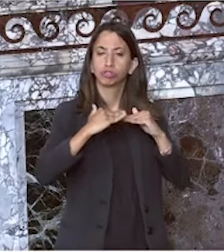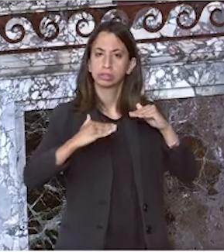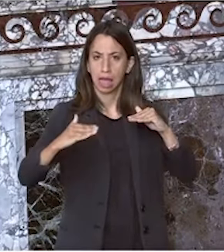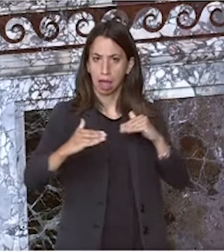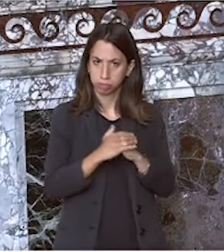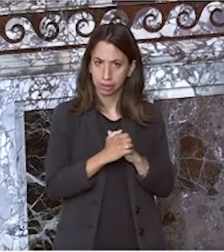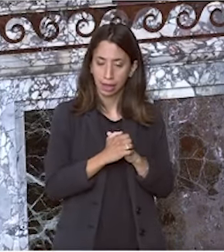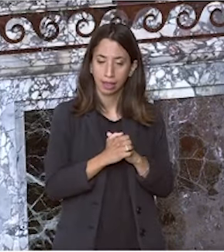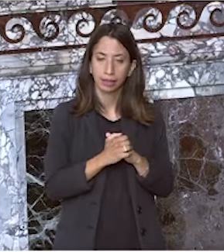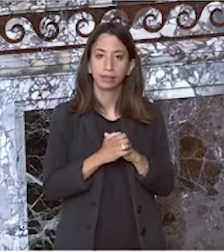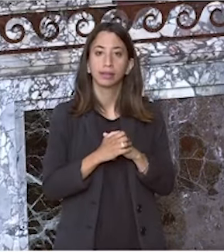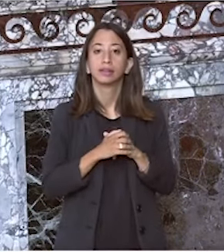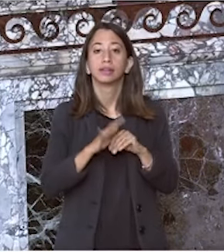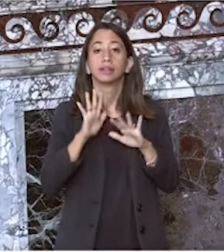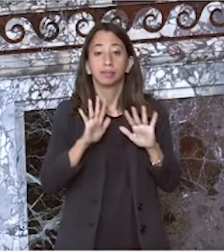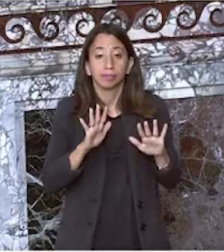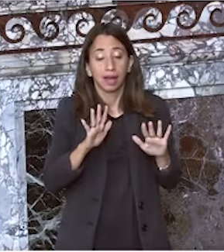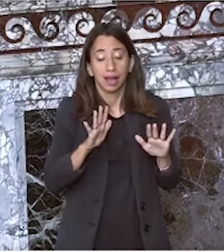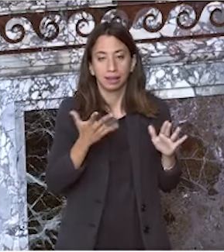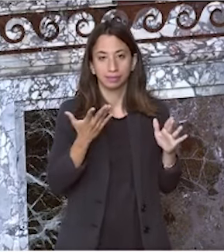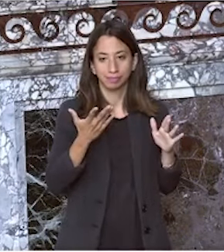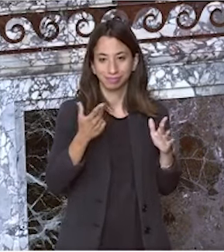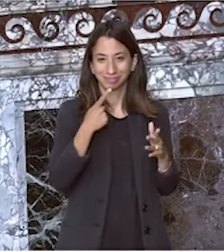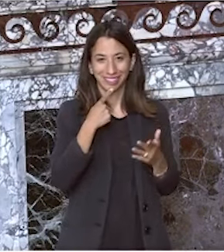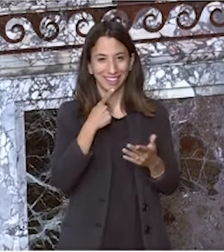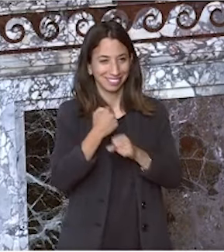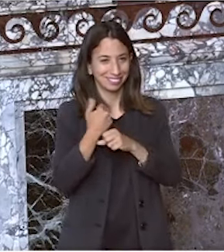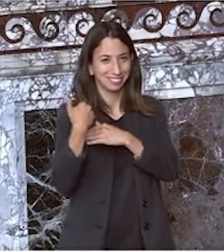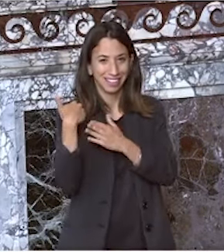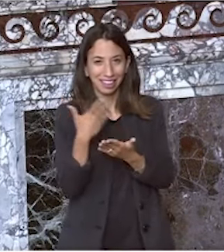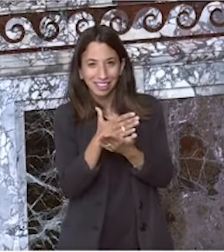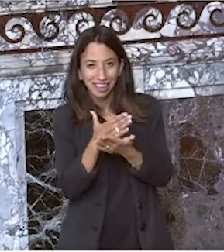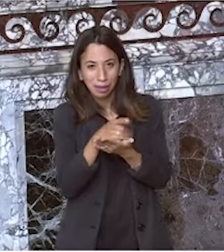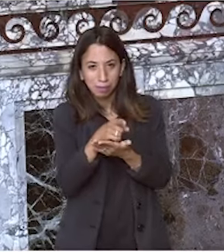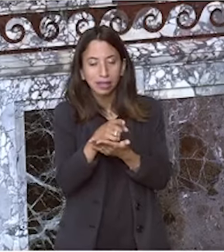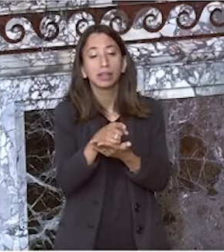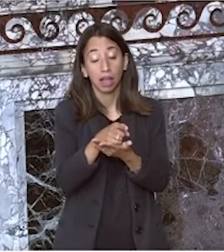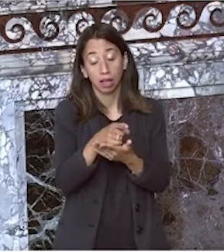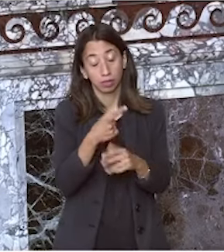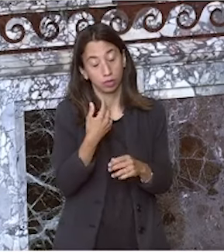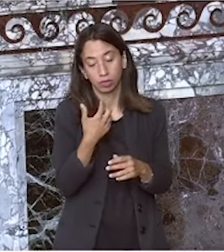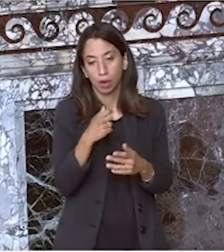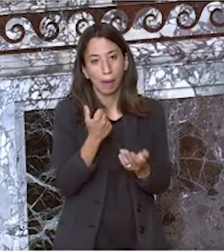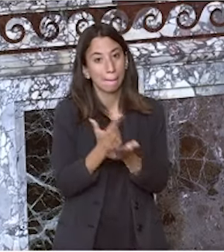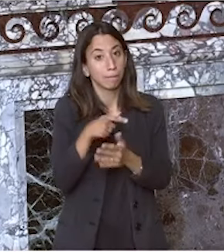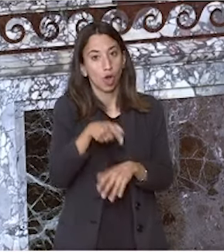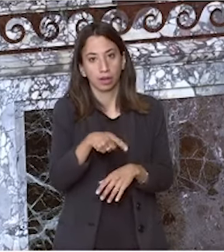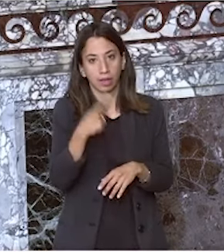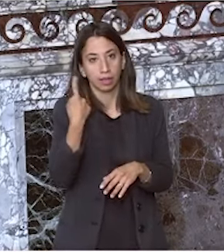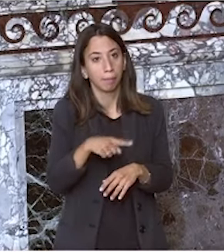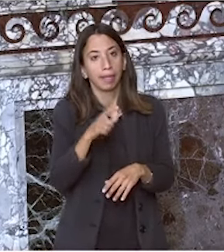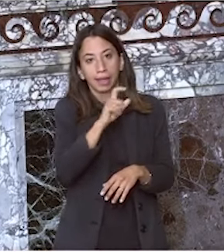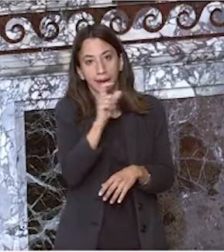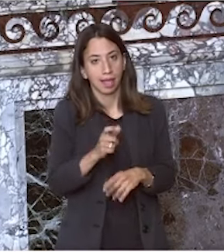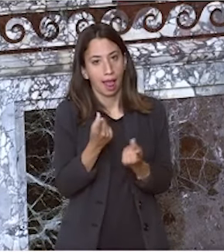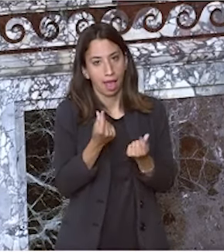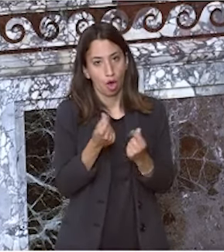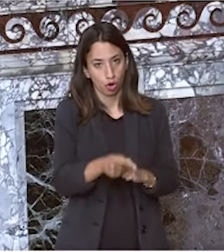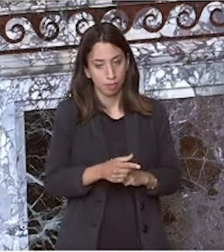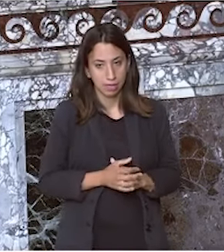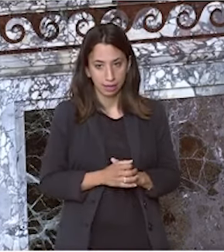La solida condizione in cui si trovano oggi gli intermediari rappresenta un punto di forza per l'intera economia